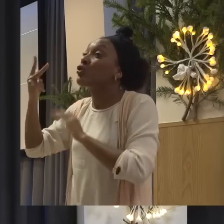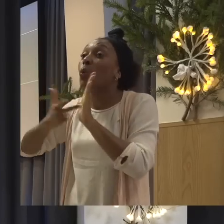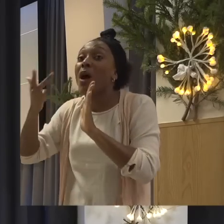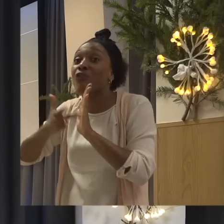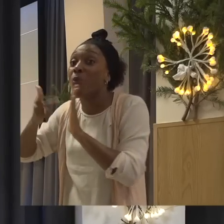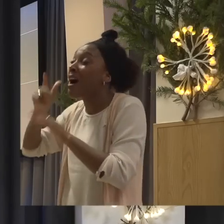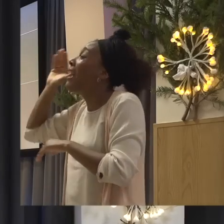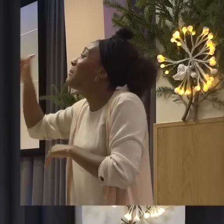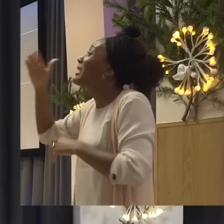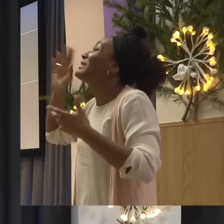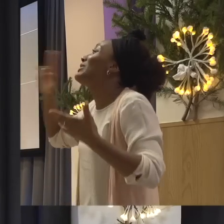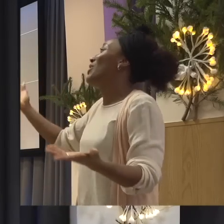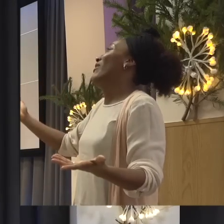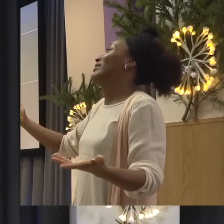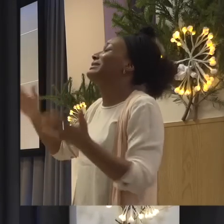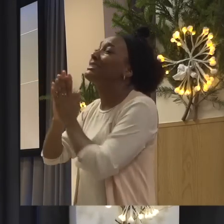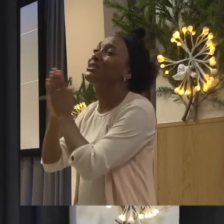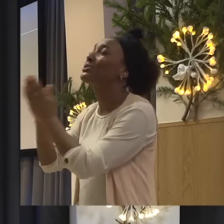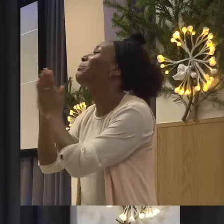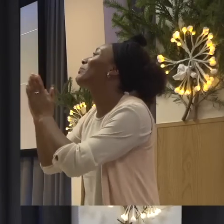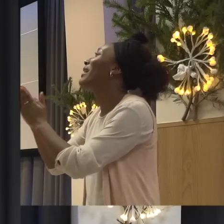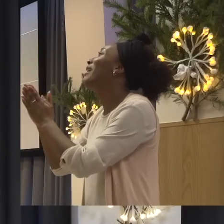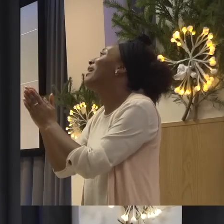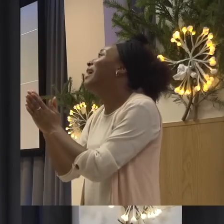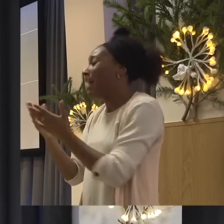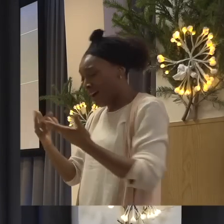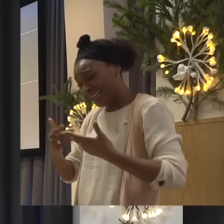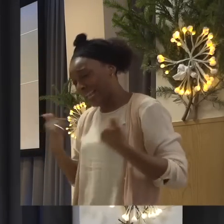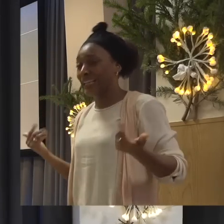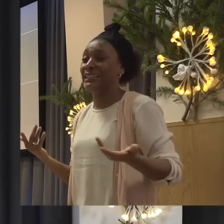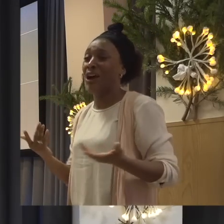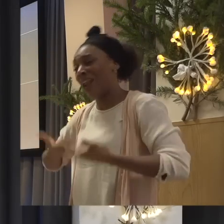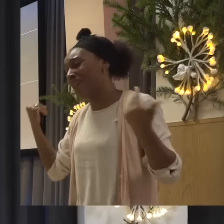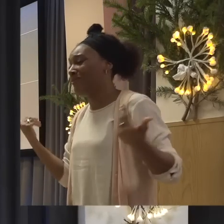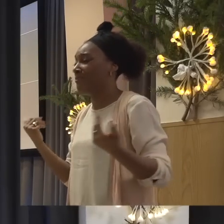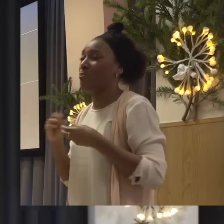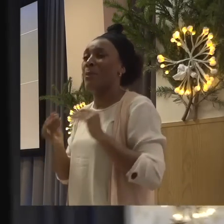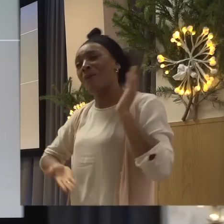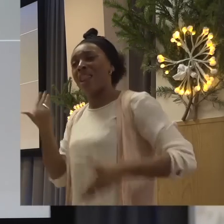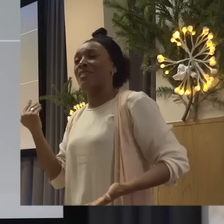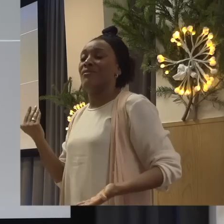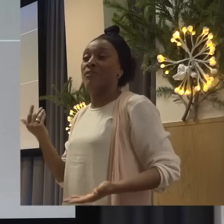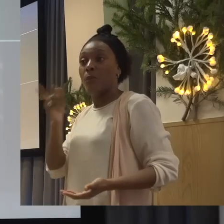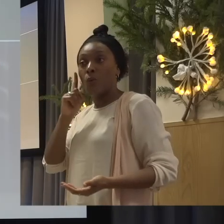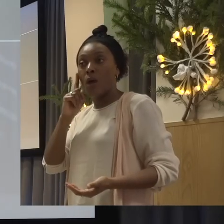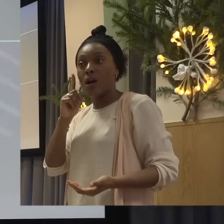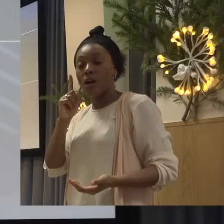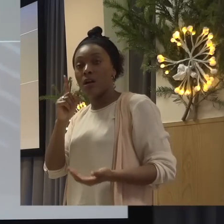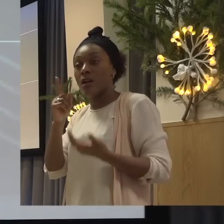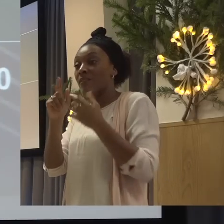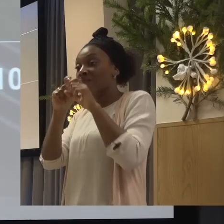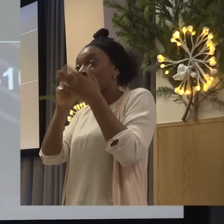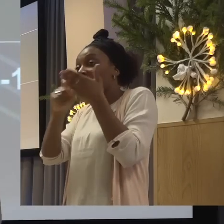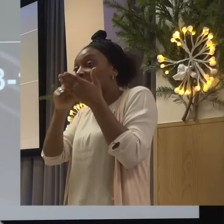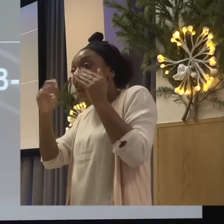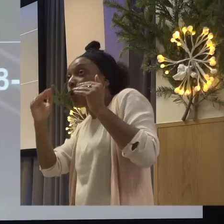à Dieu, Seigneur, je t'en prie, fais quelque chose. Parce qu'il estimait, le verset qui est au-dessus, vous